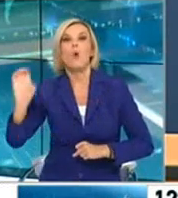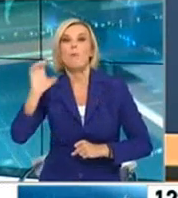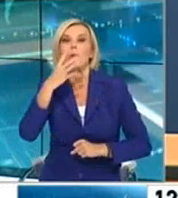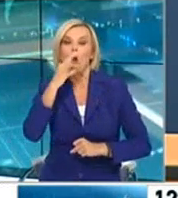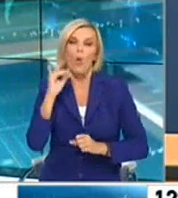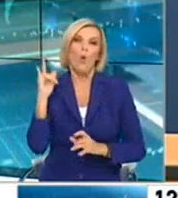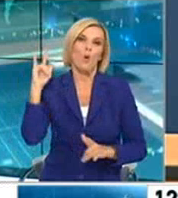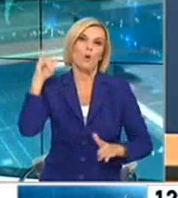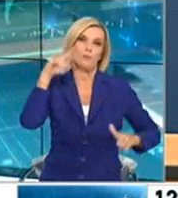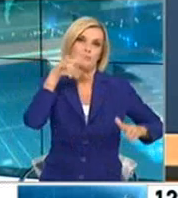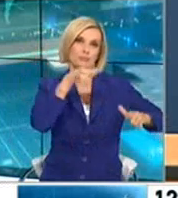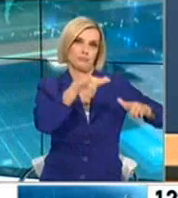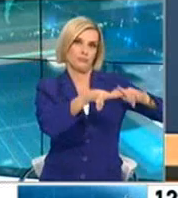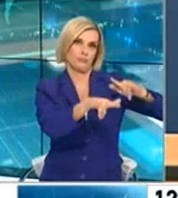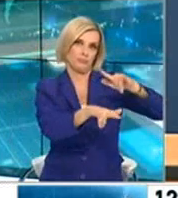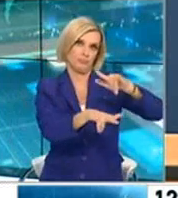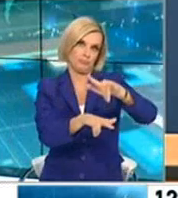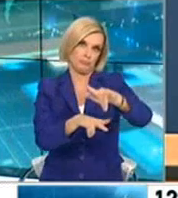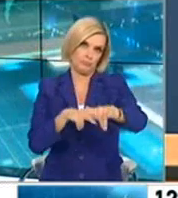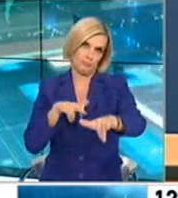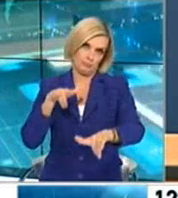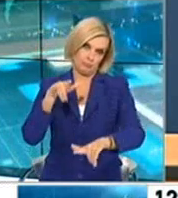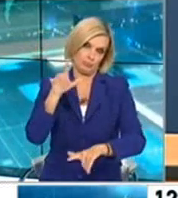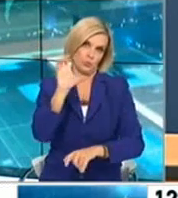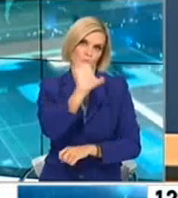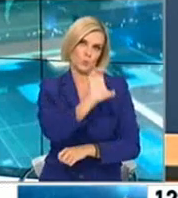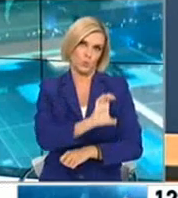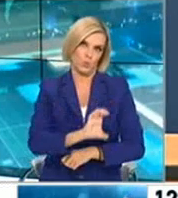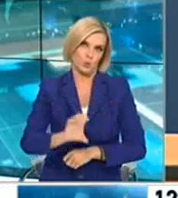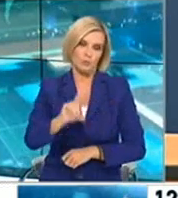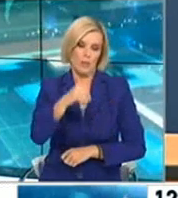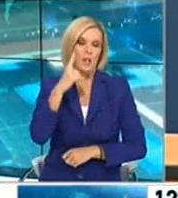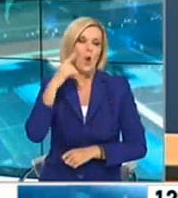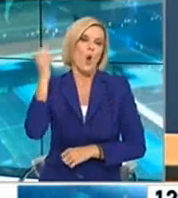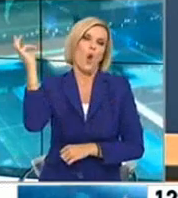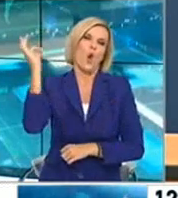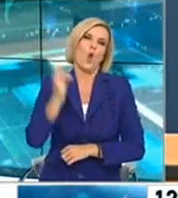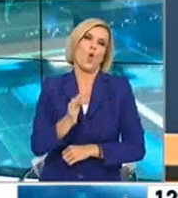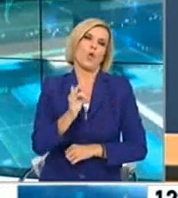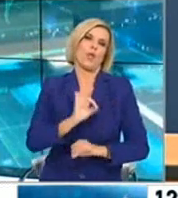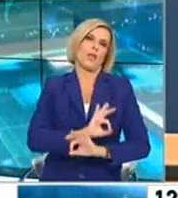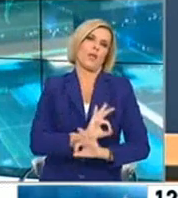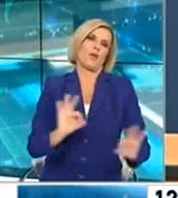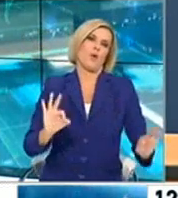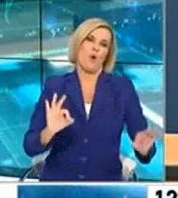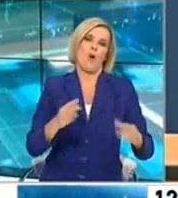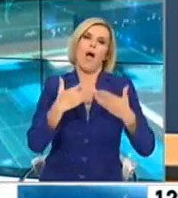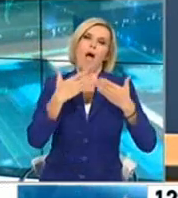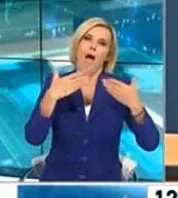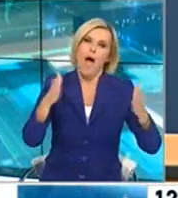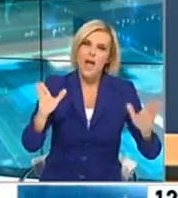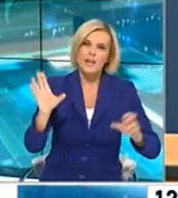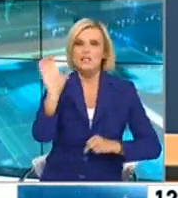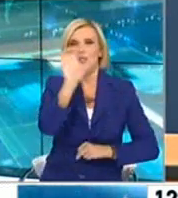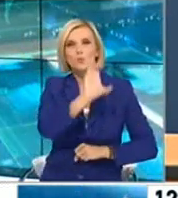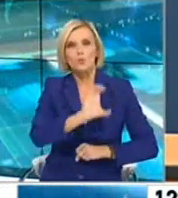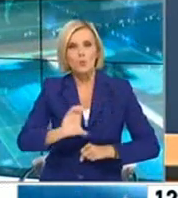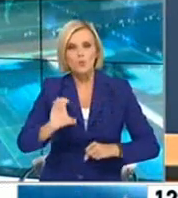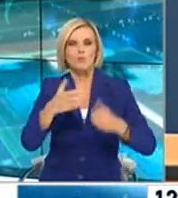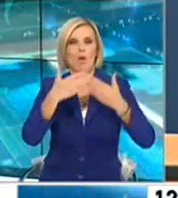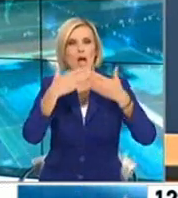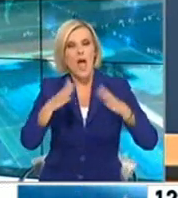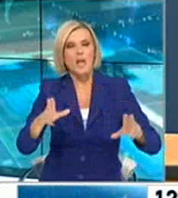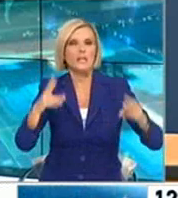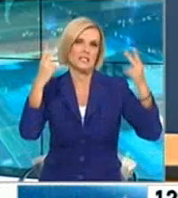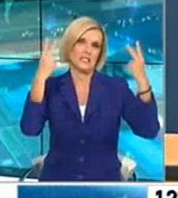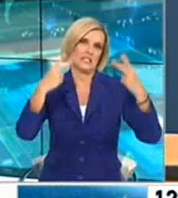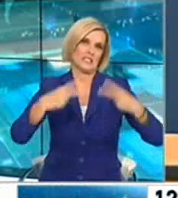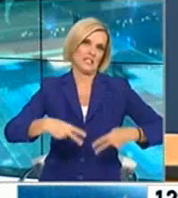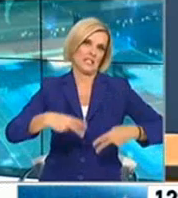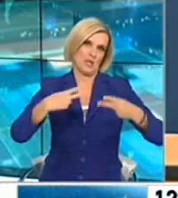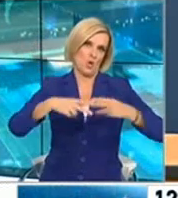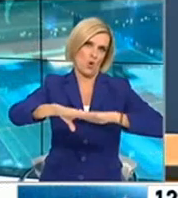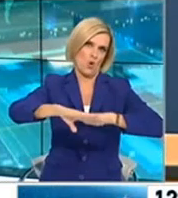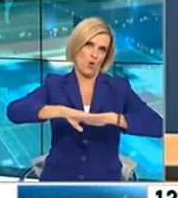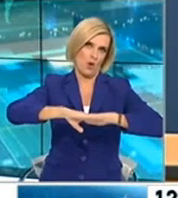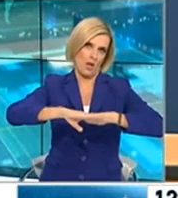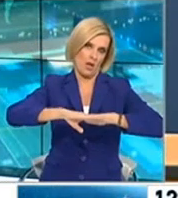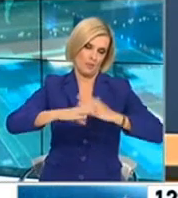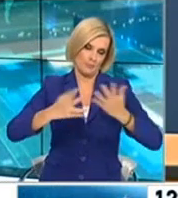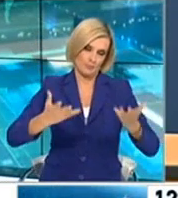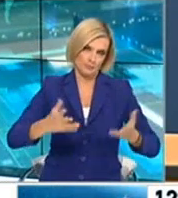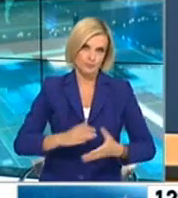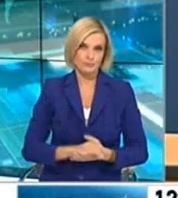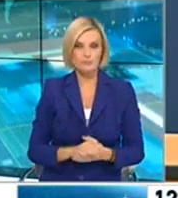από ό,τι τους προηγούμενους μήνες. Αυτό είναι λογικό, με βάση το άνοιγμα του τουρισμού. Εν τούτης, τις τελευταίες